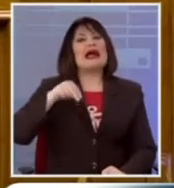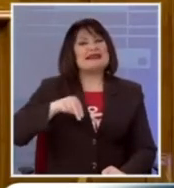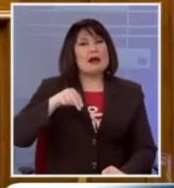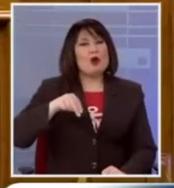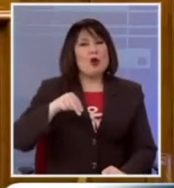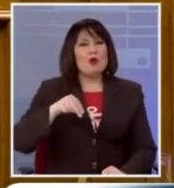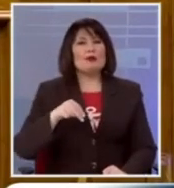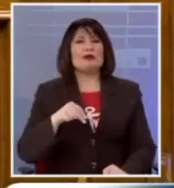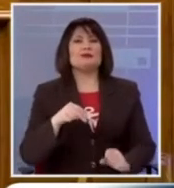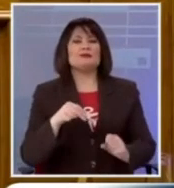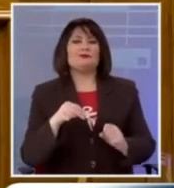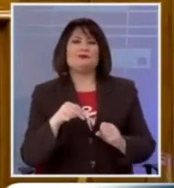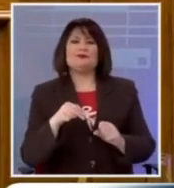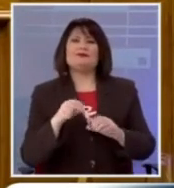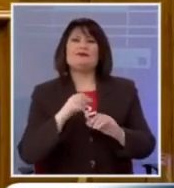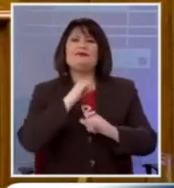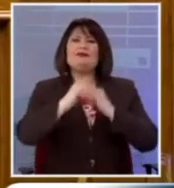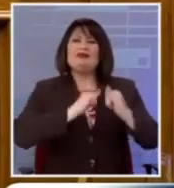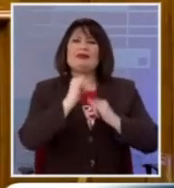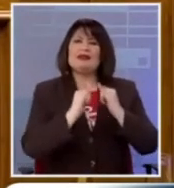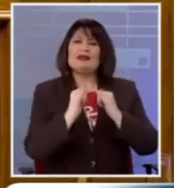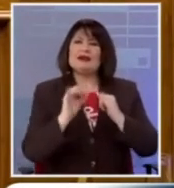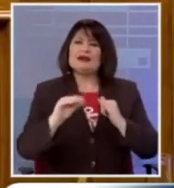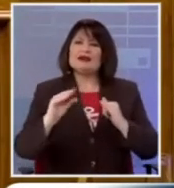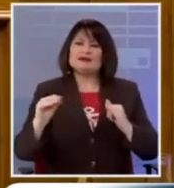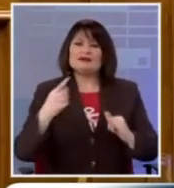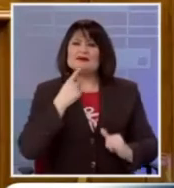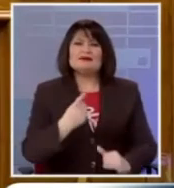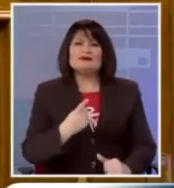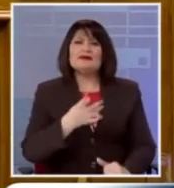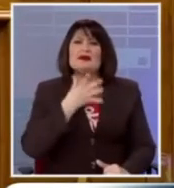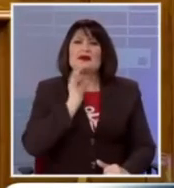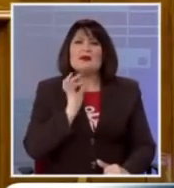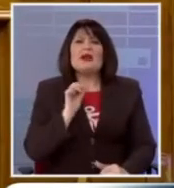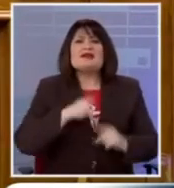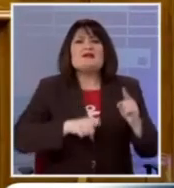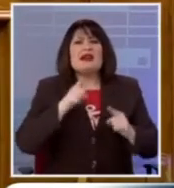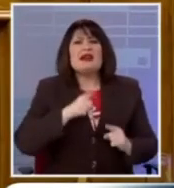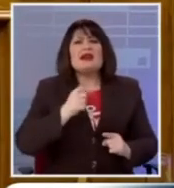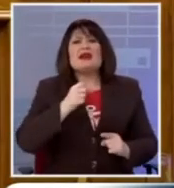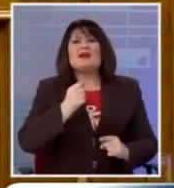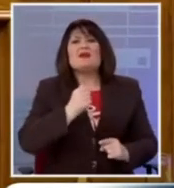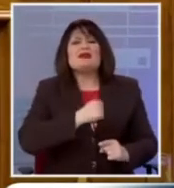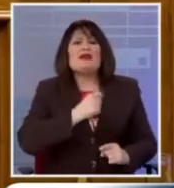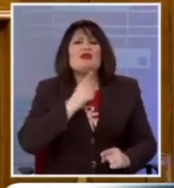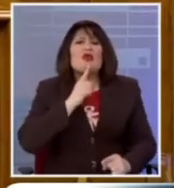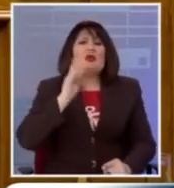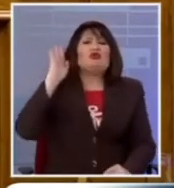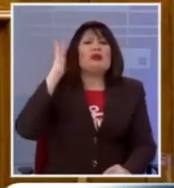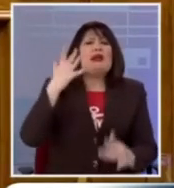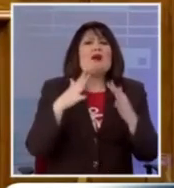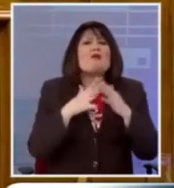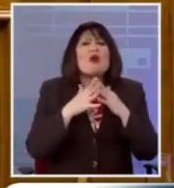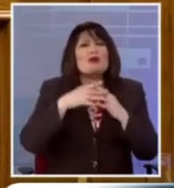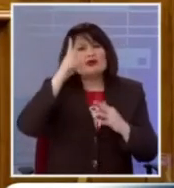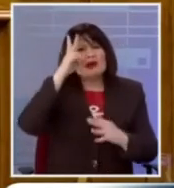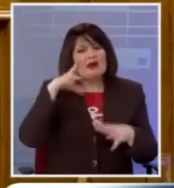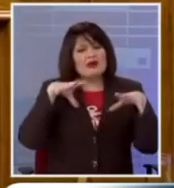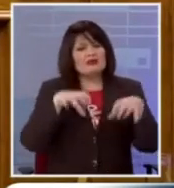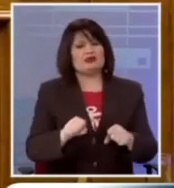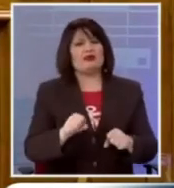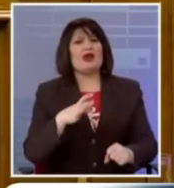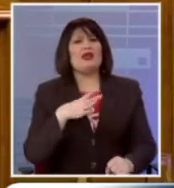να ανατριχιάσουμε για τη λογιστική γερμανοτσολιά που έχουν ακόμη και σήμερα ορισμένοι. Πολύ περισσότερο που κανείς μέχρι τώρα δεν